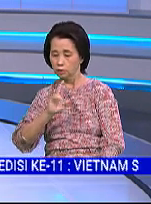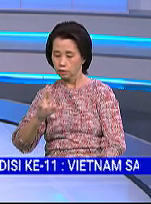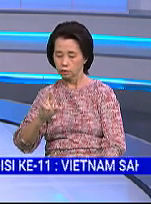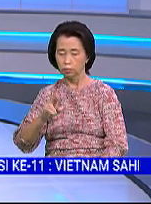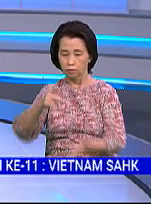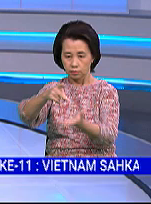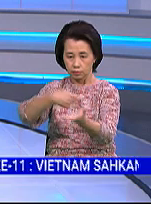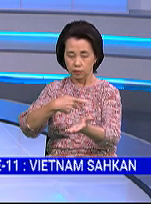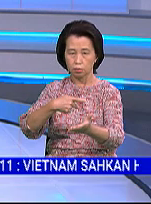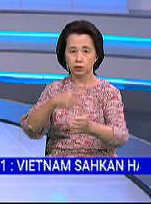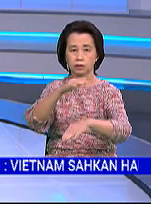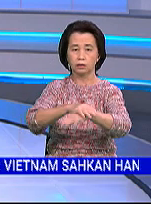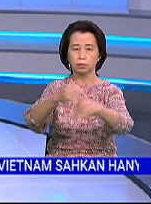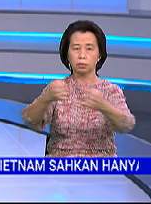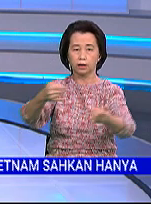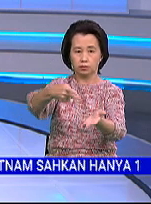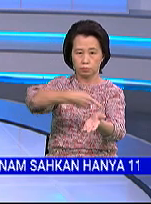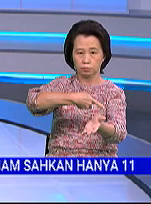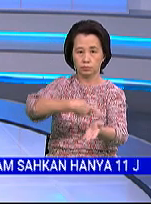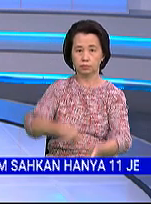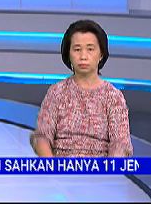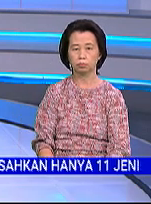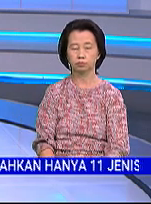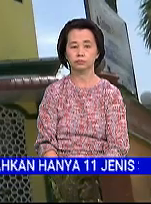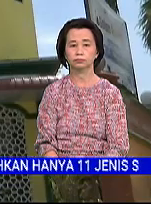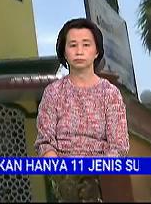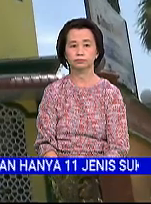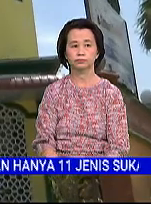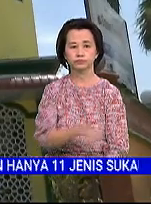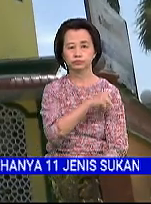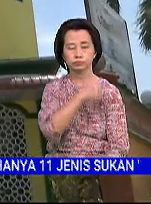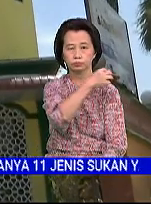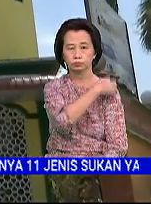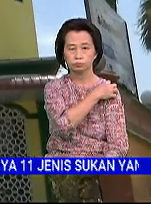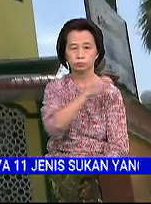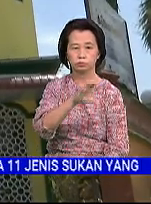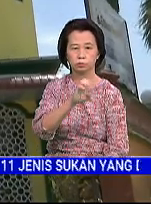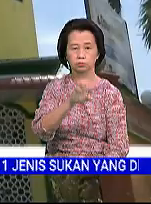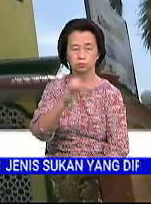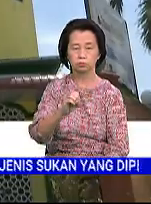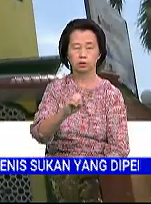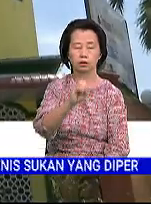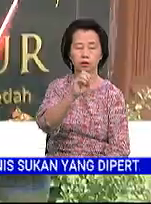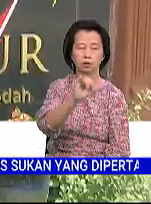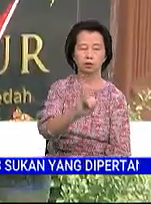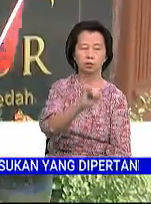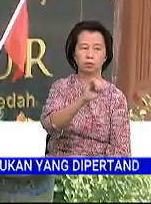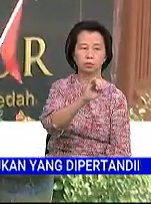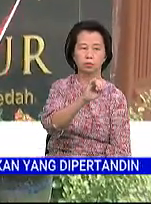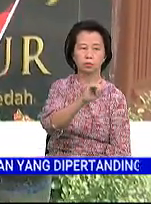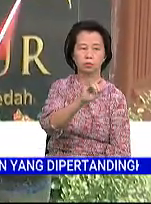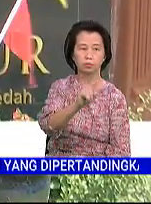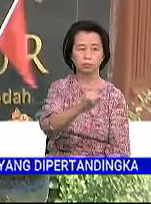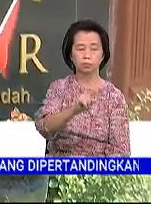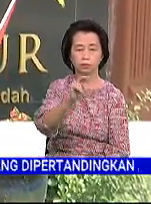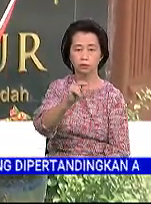RM25,000 dibayar secara dalam talian. Ketua Pegawai Eksekutif LZNK, Syeikh Zakaria Uthman